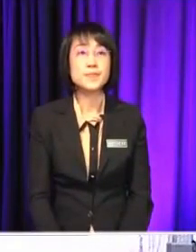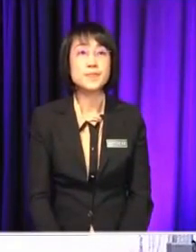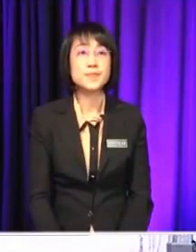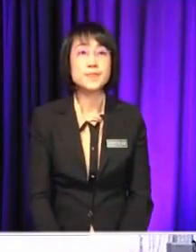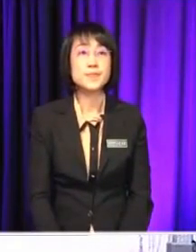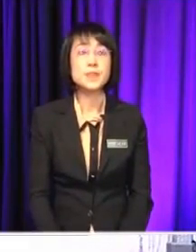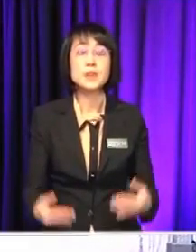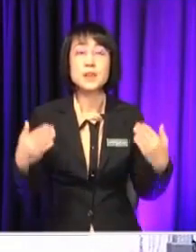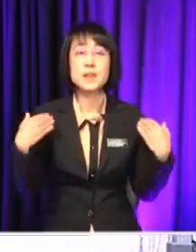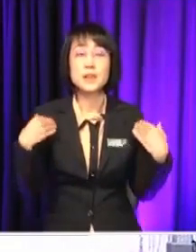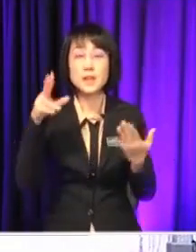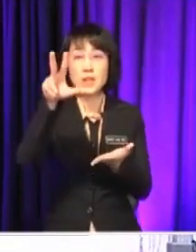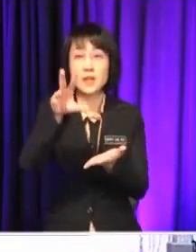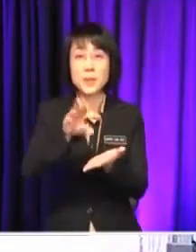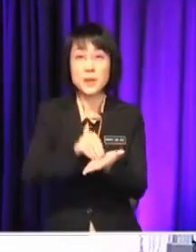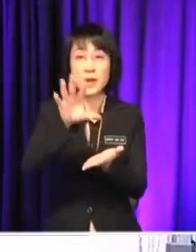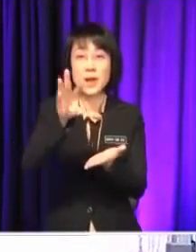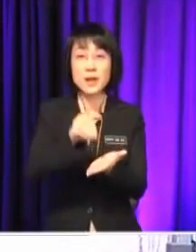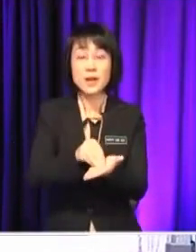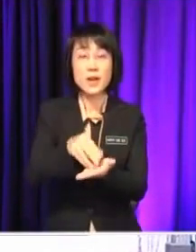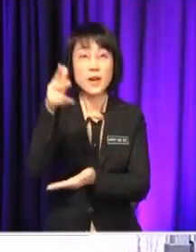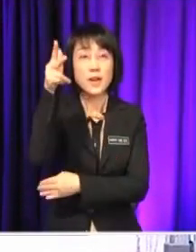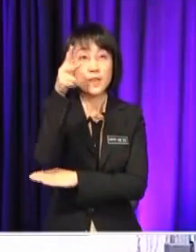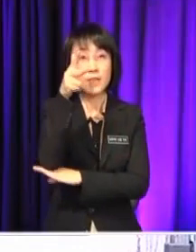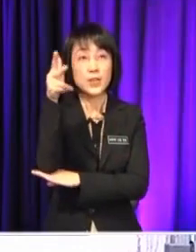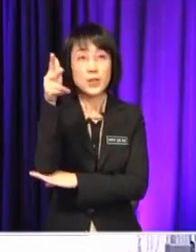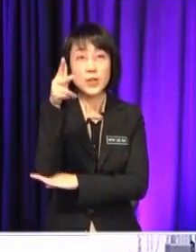berakal berakal video di situ